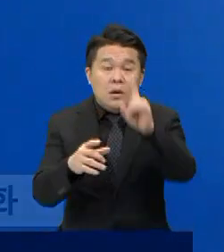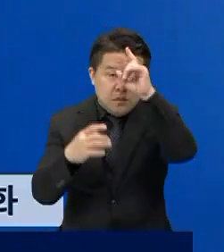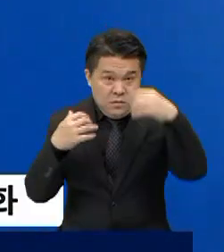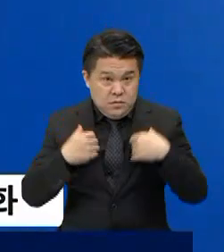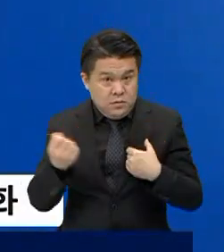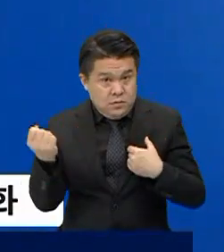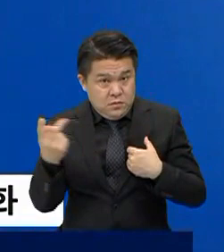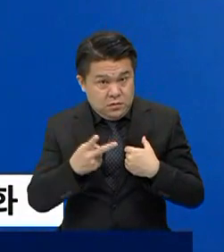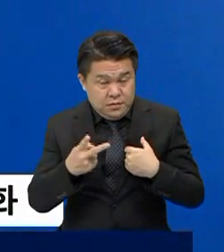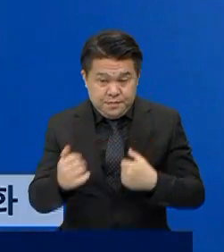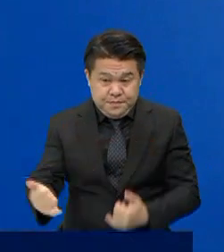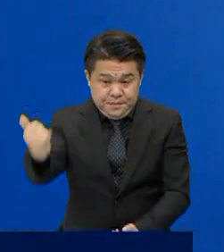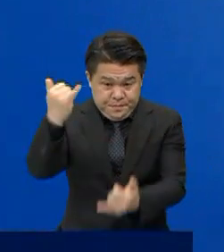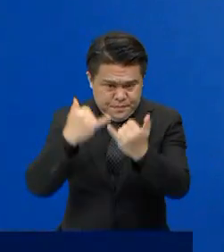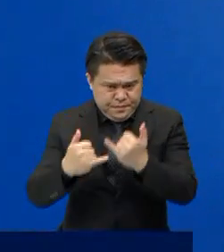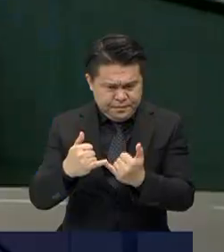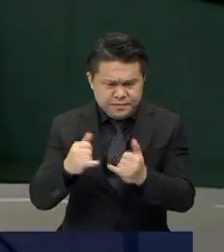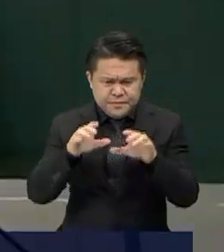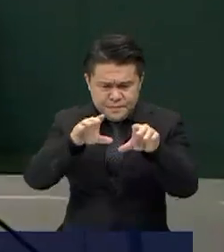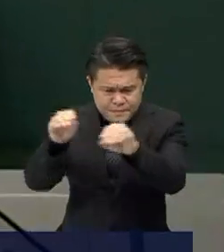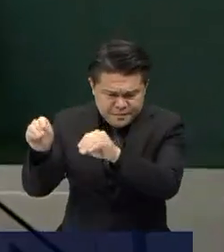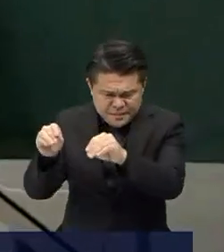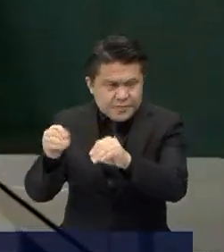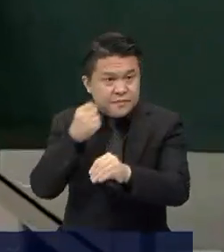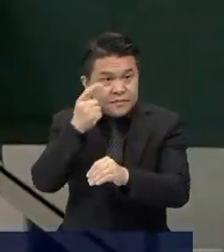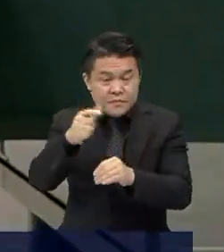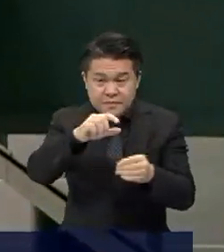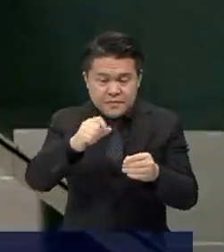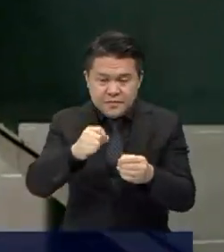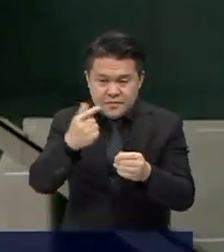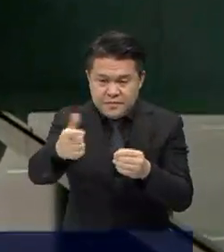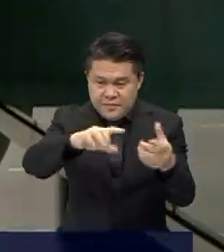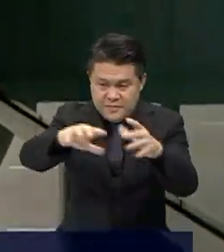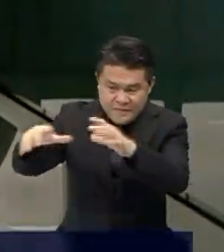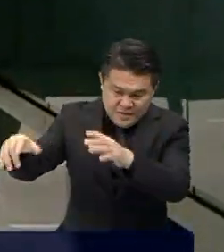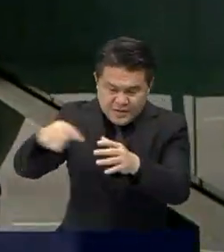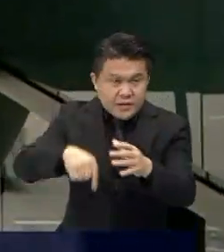이와 함께 항공편 운항이 중단된 6개국에서